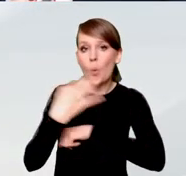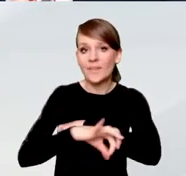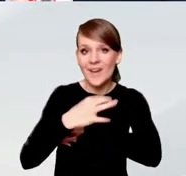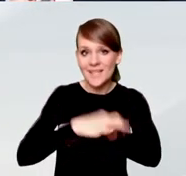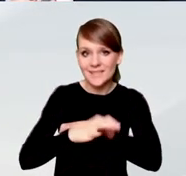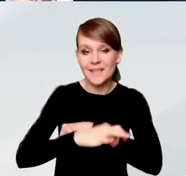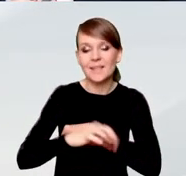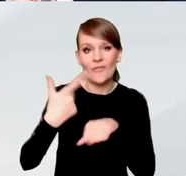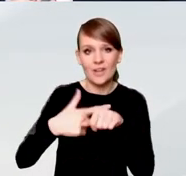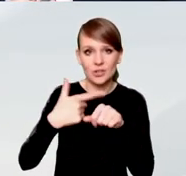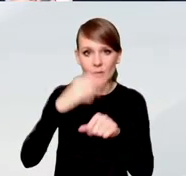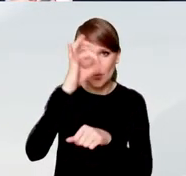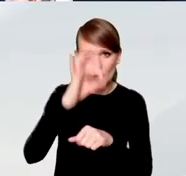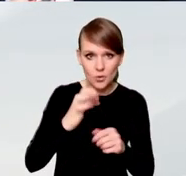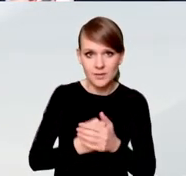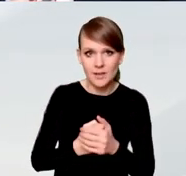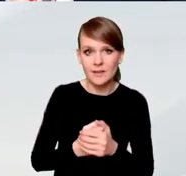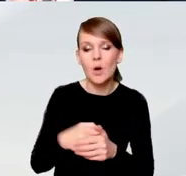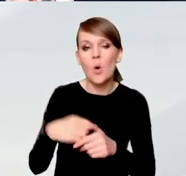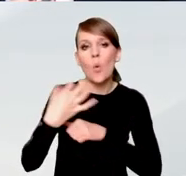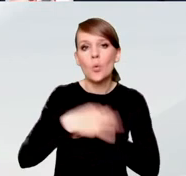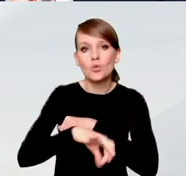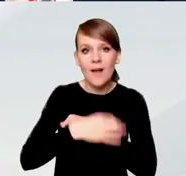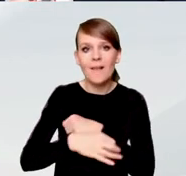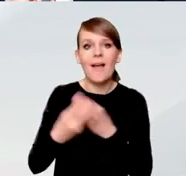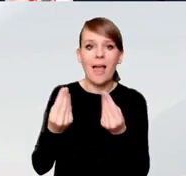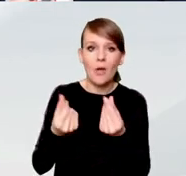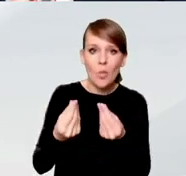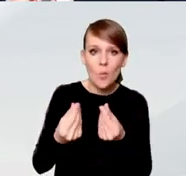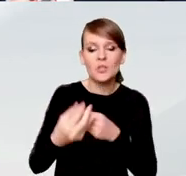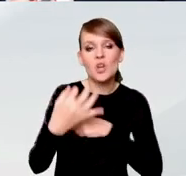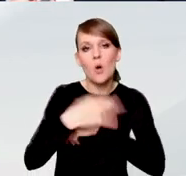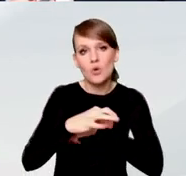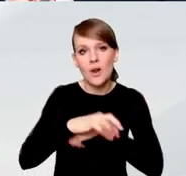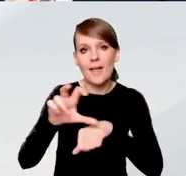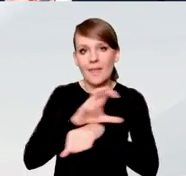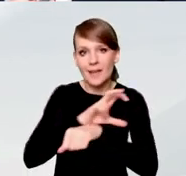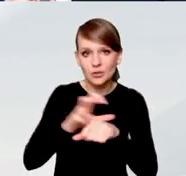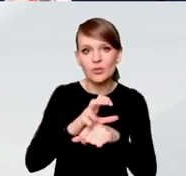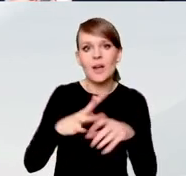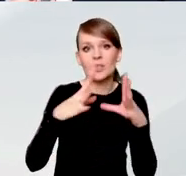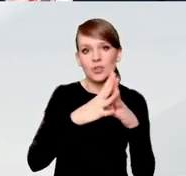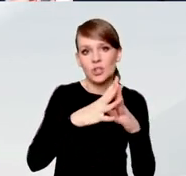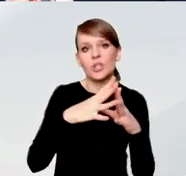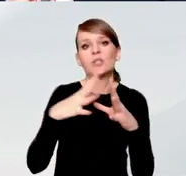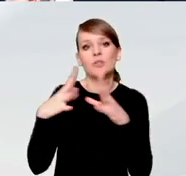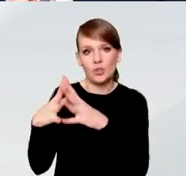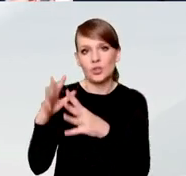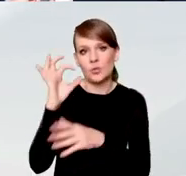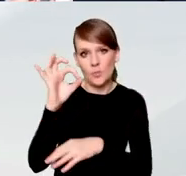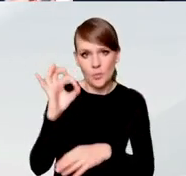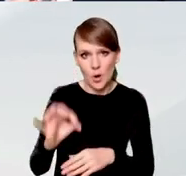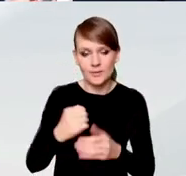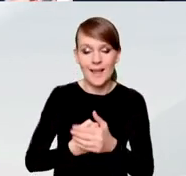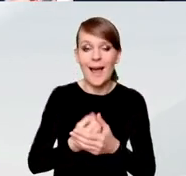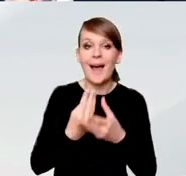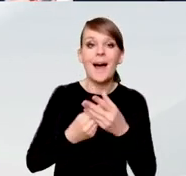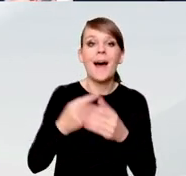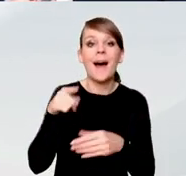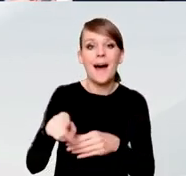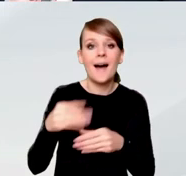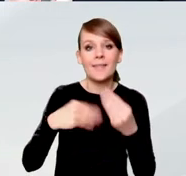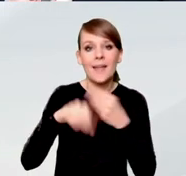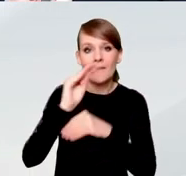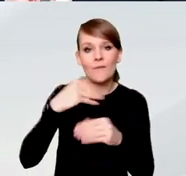20%, z uczelni ekonomicznych i uczelni technicznych po 10%. I najliczniej reprezentowane było